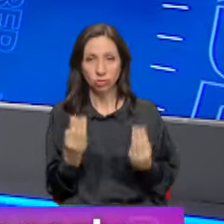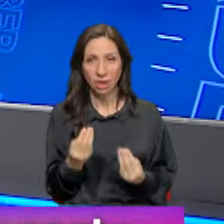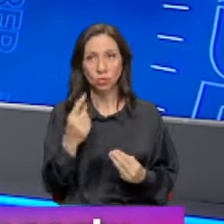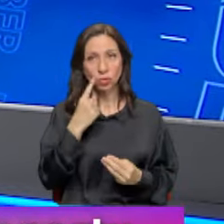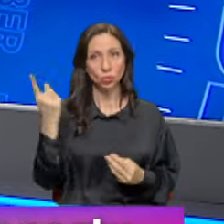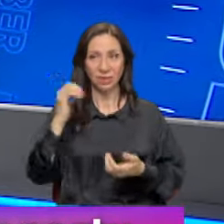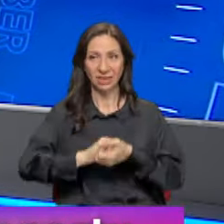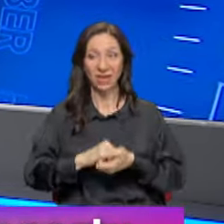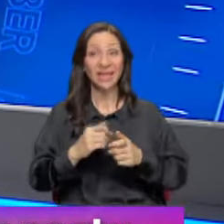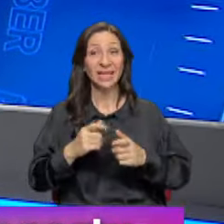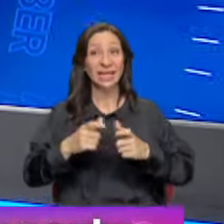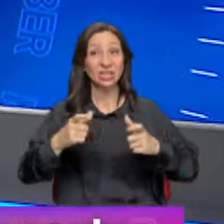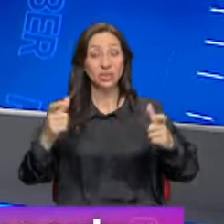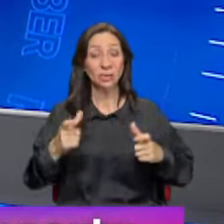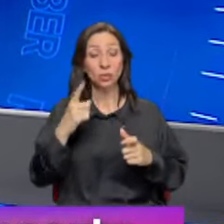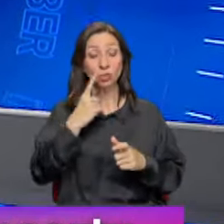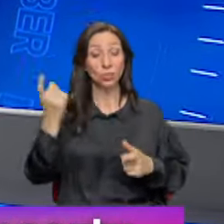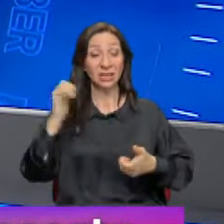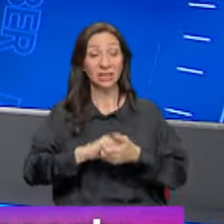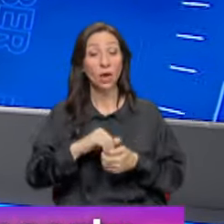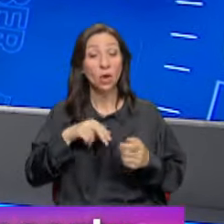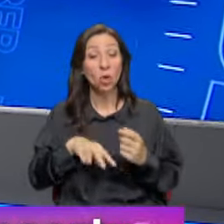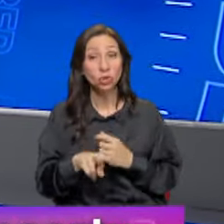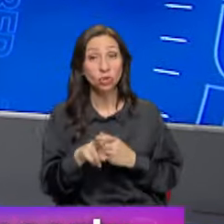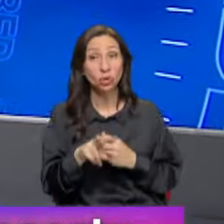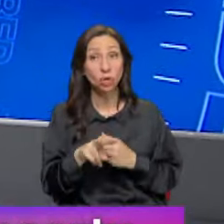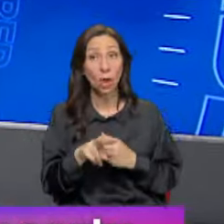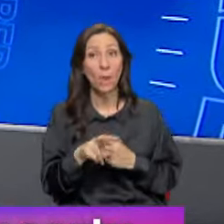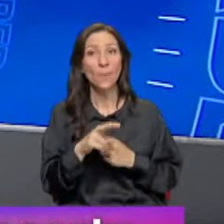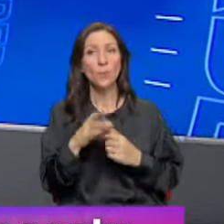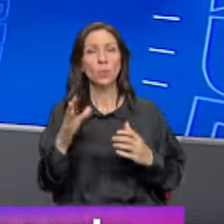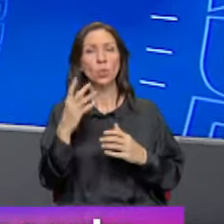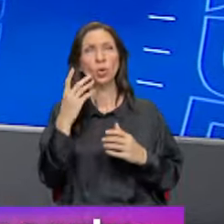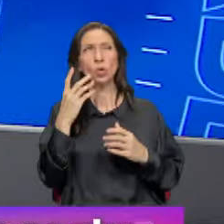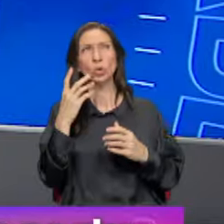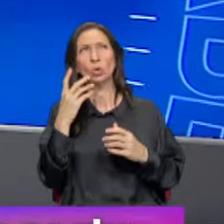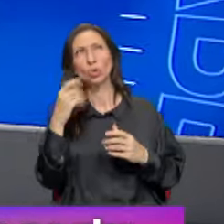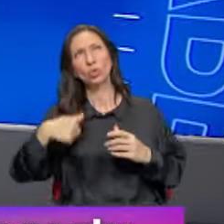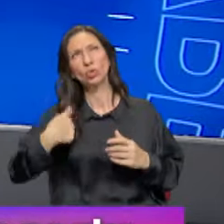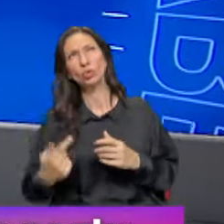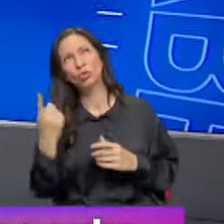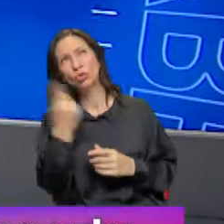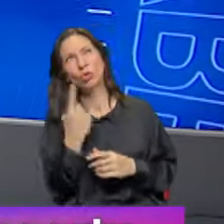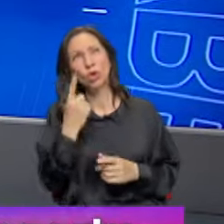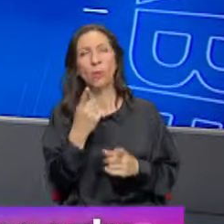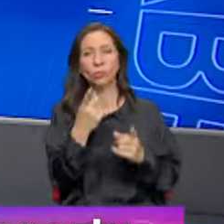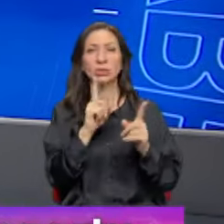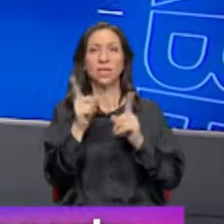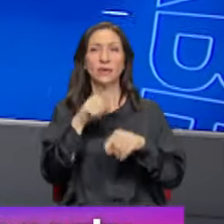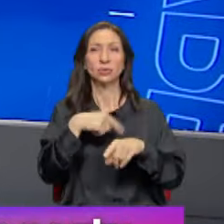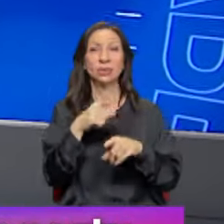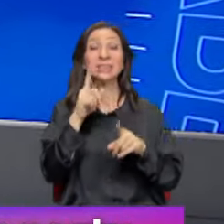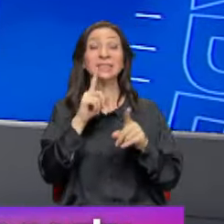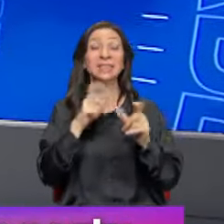Cumhur İttifakı'nın gelişimini, Cumhur İttifakı'nın yolculuğunu aslında büyük ölçüde bu dava süreci etkileyecek. Şimdi Sinan